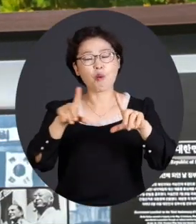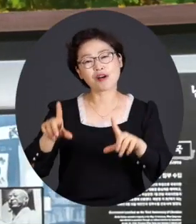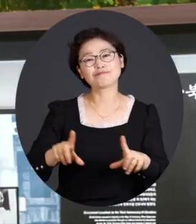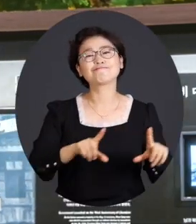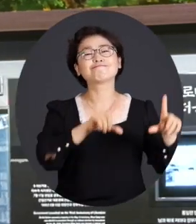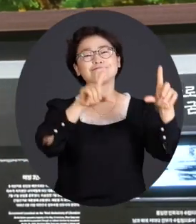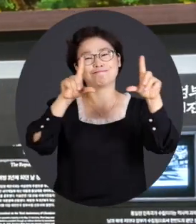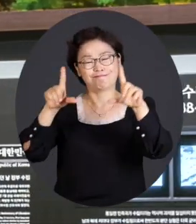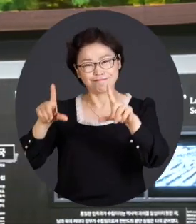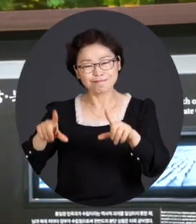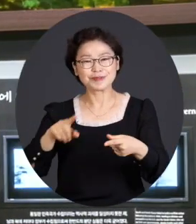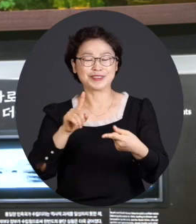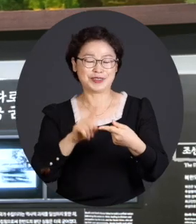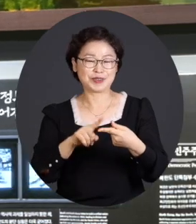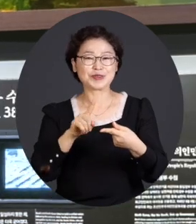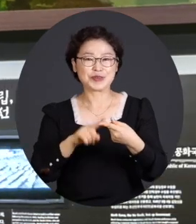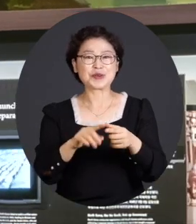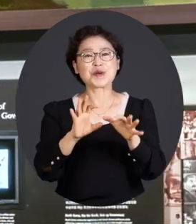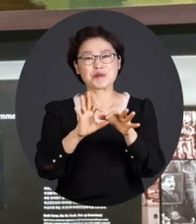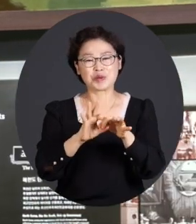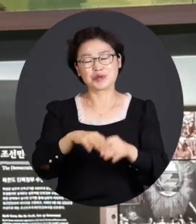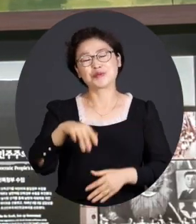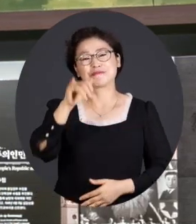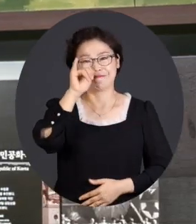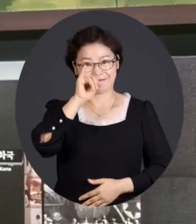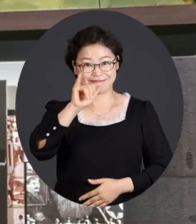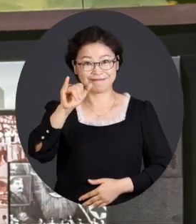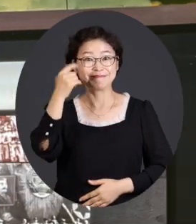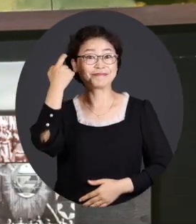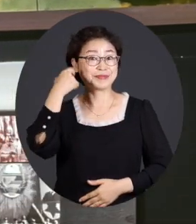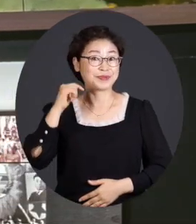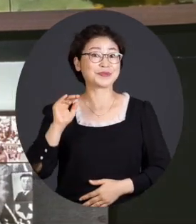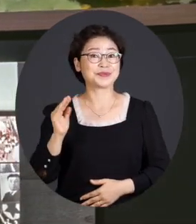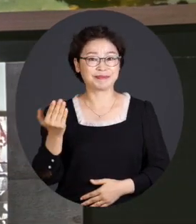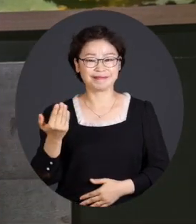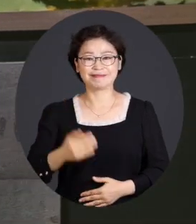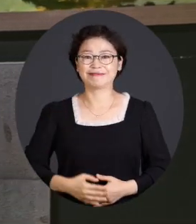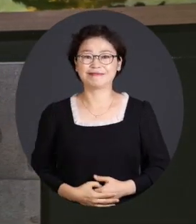있는 모습들이 한편으로 위대하게 느껴지기도 합니다.